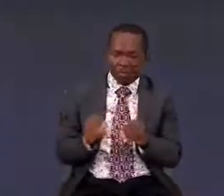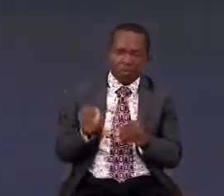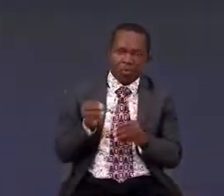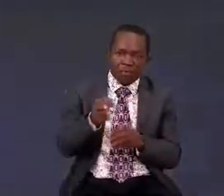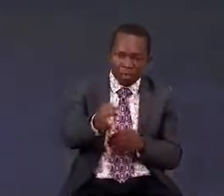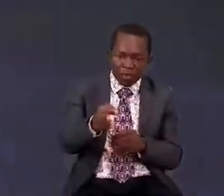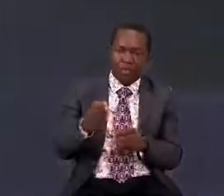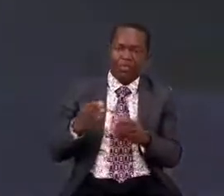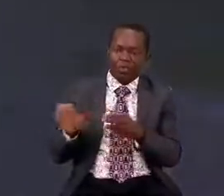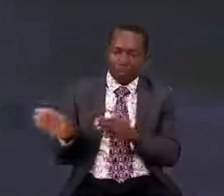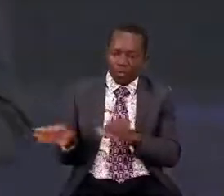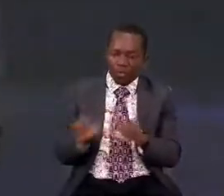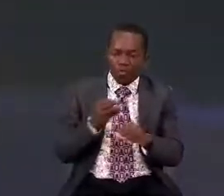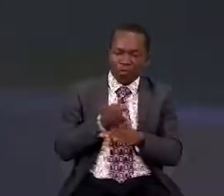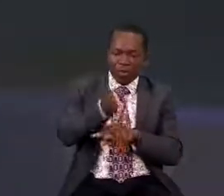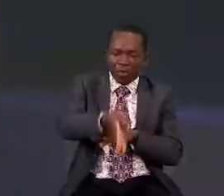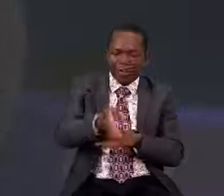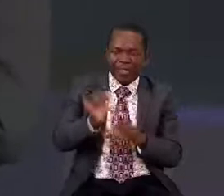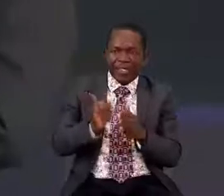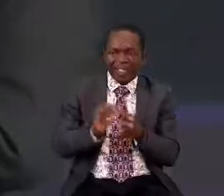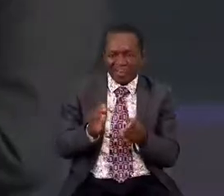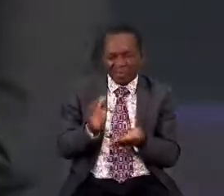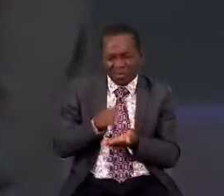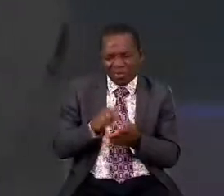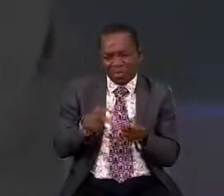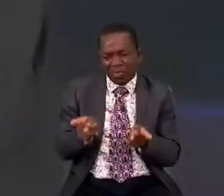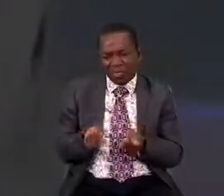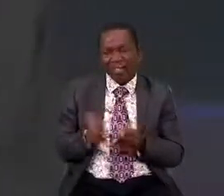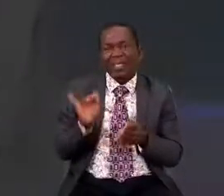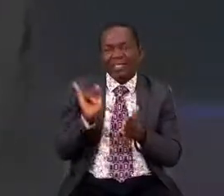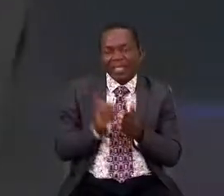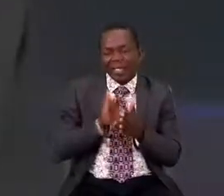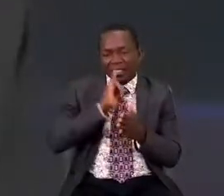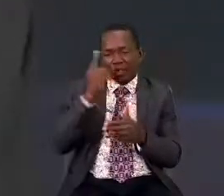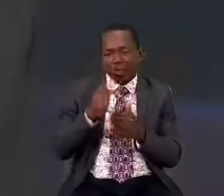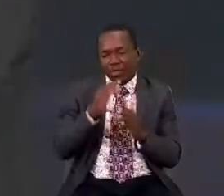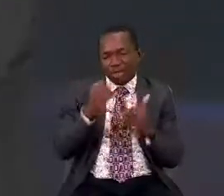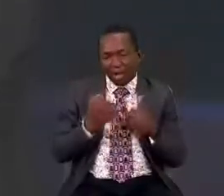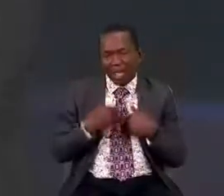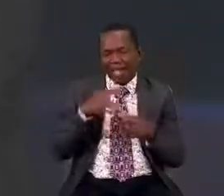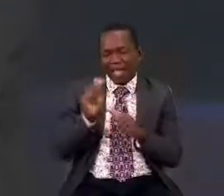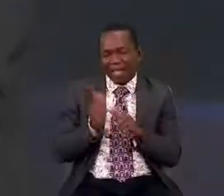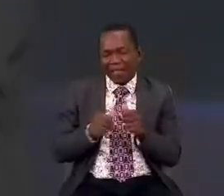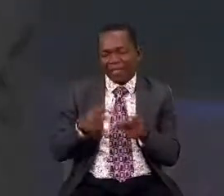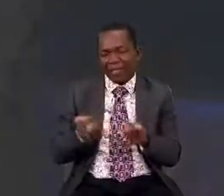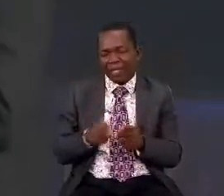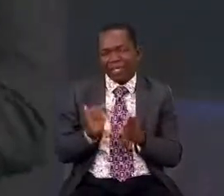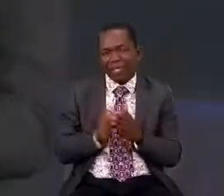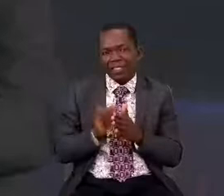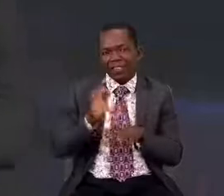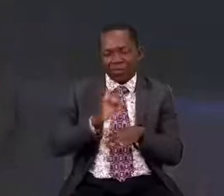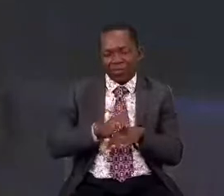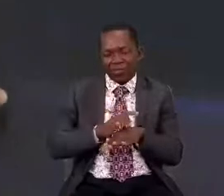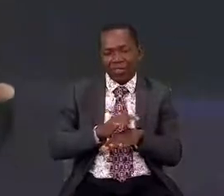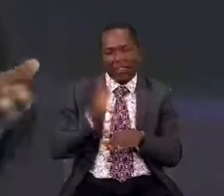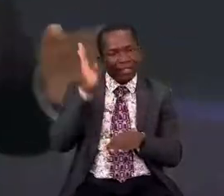Parce que tout lieu que foulera la plante de votre pied, si tu ne dis pas qu'il y a un lion sur le chemin, il y a